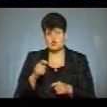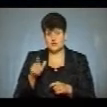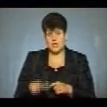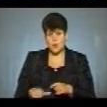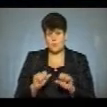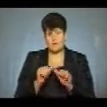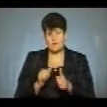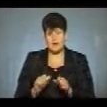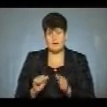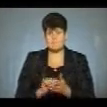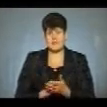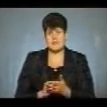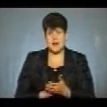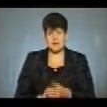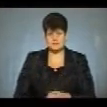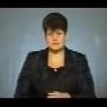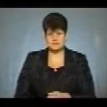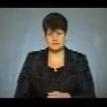оформляємо адміністративні протоколи.